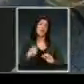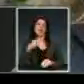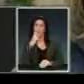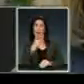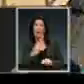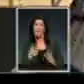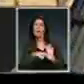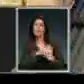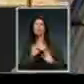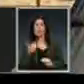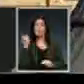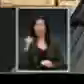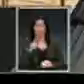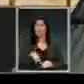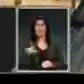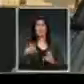פלוס.